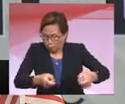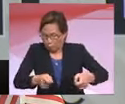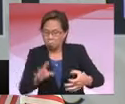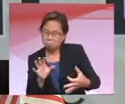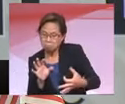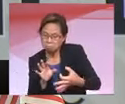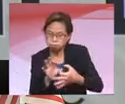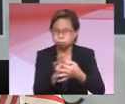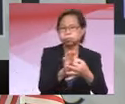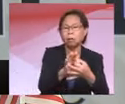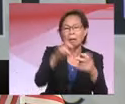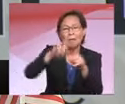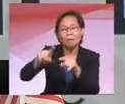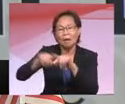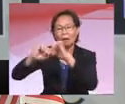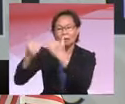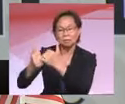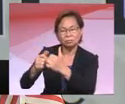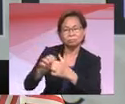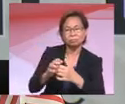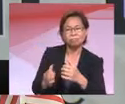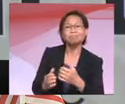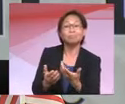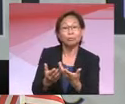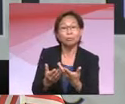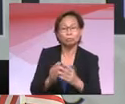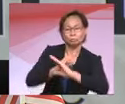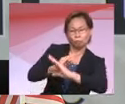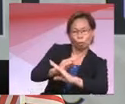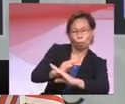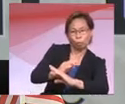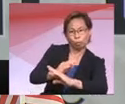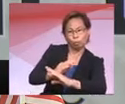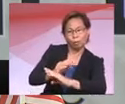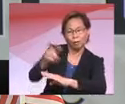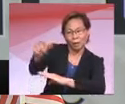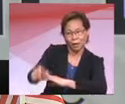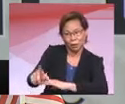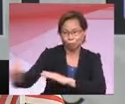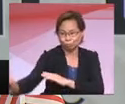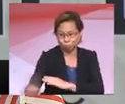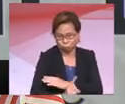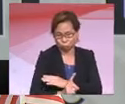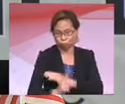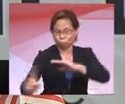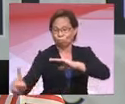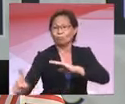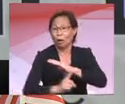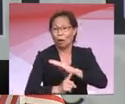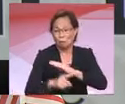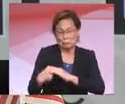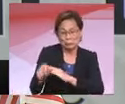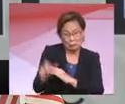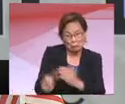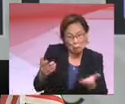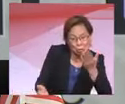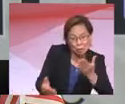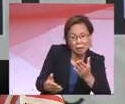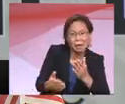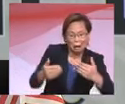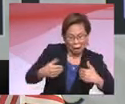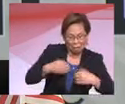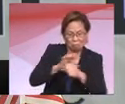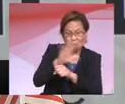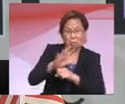pelbagai agensi bagi mengekang aliran kemasukan individu yang berpotensi dijangkiti COVID-19 ke dalam